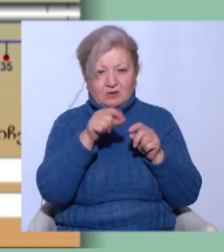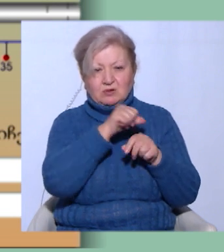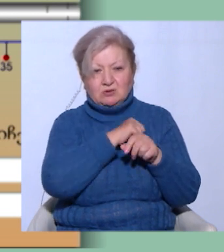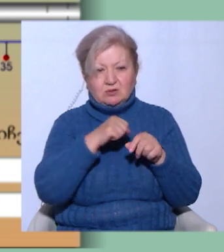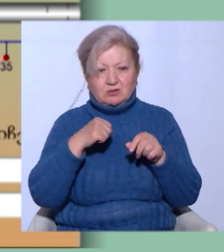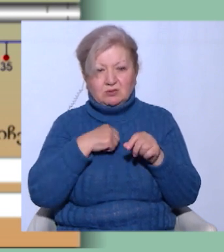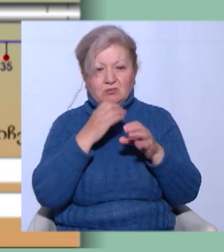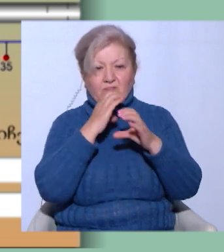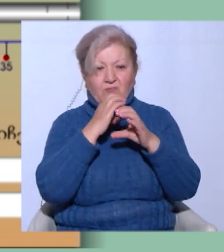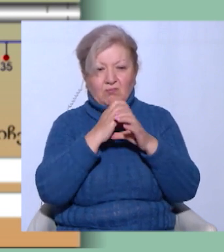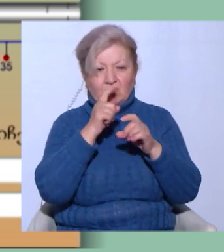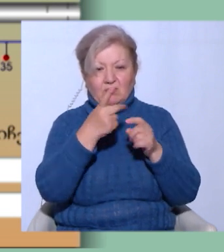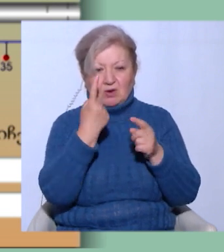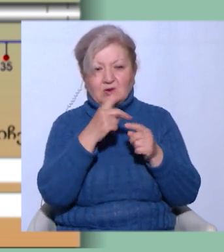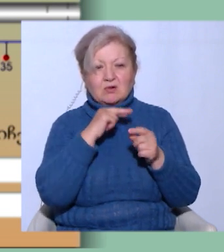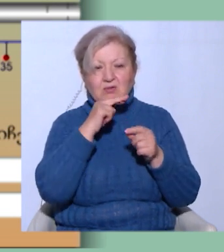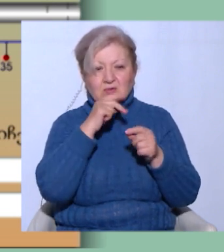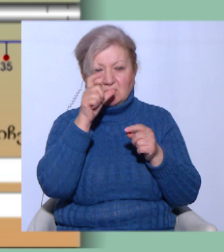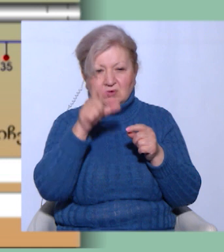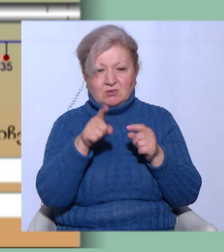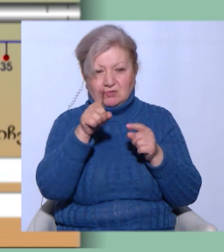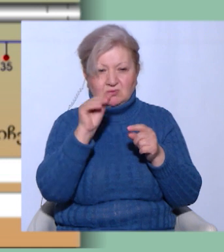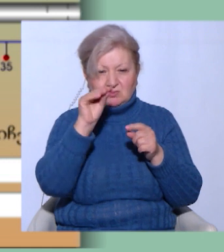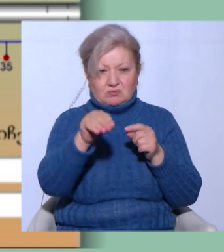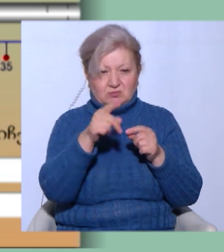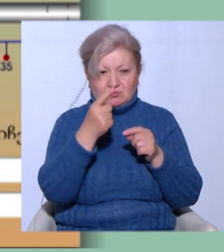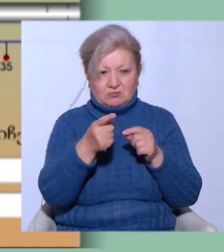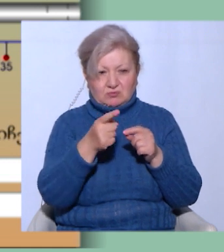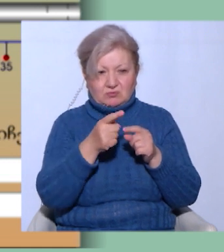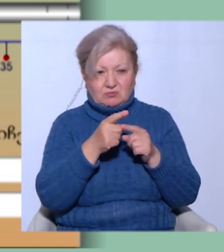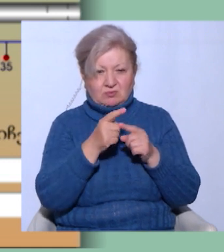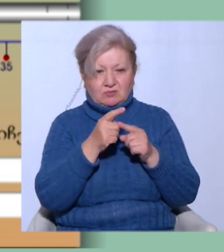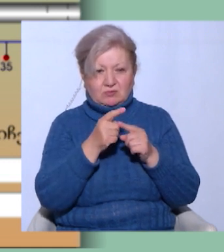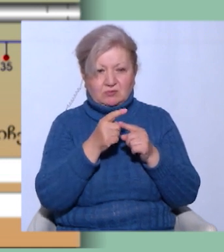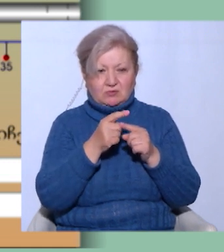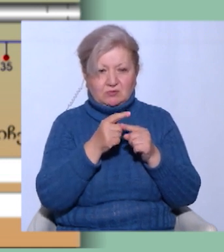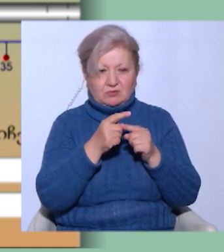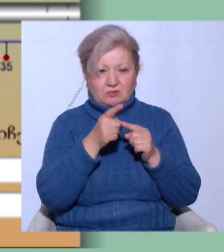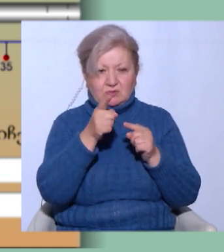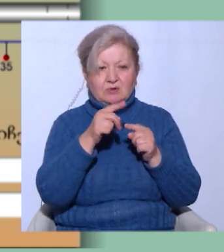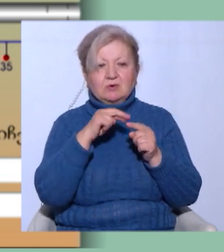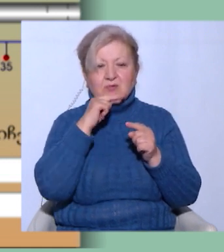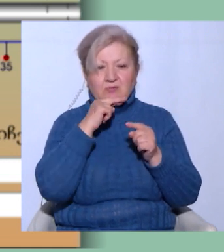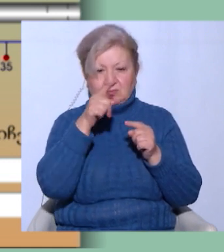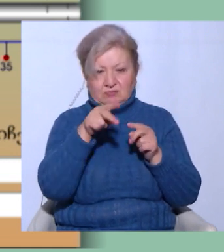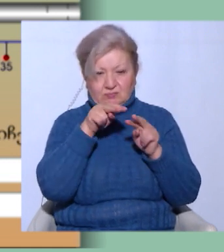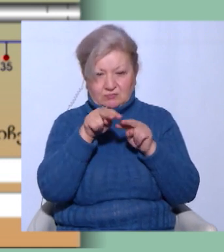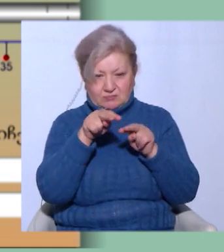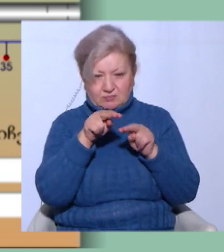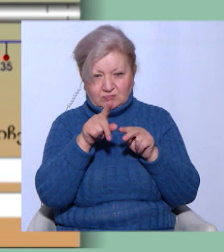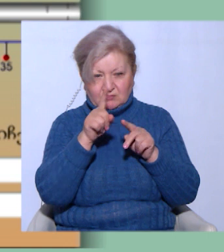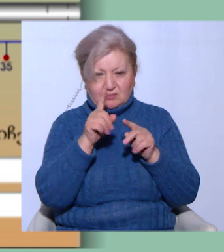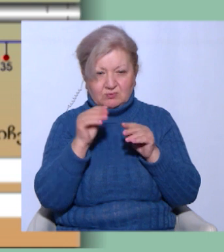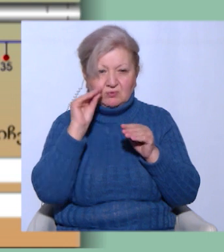შეგვიძლია განვიხილოთ მოძრაობა ორნაირად, თვითონ ვაგონის მიმართ. ერთი დამკვირვებელი იყოს ვაგონზე ამ შემთხვევაში, აი ეს